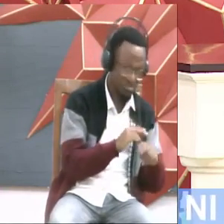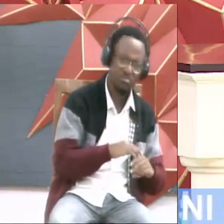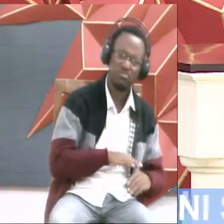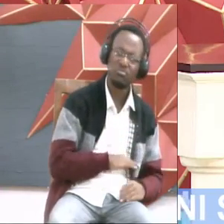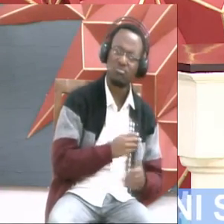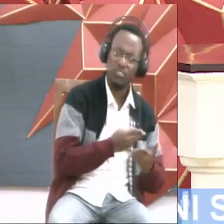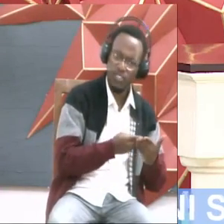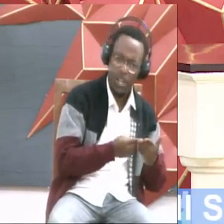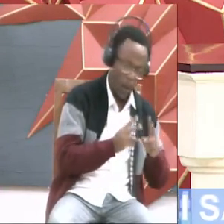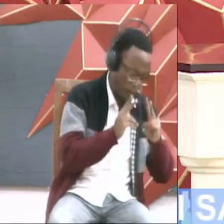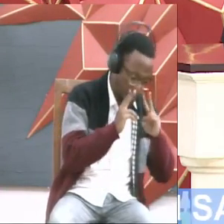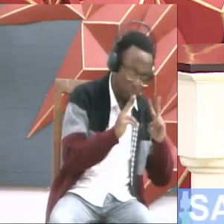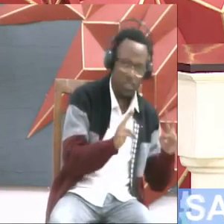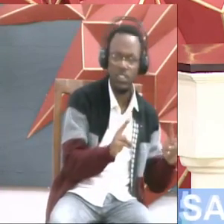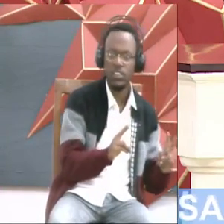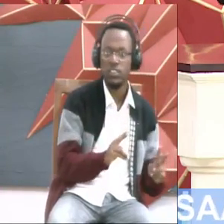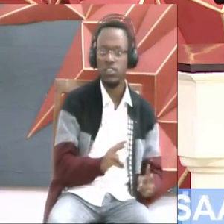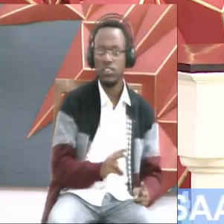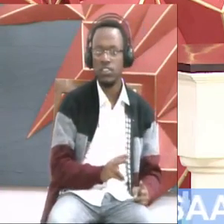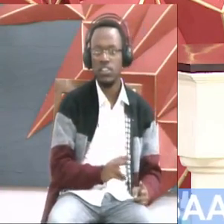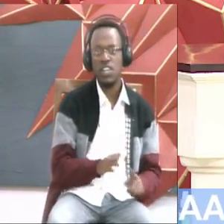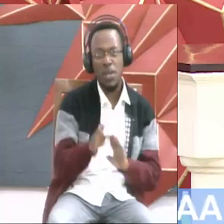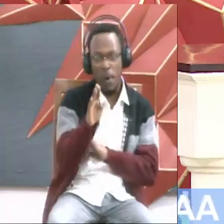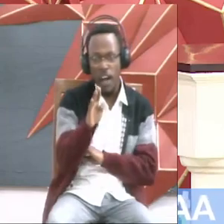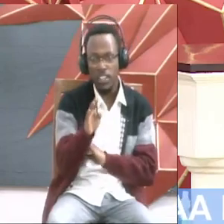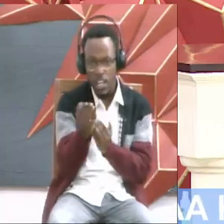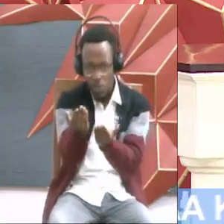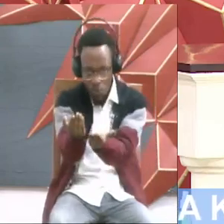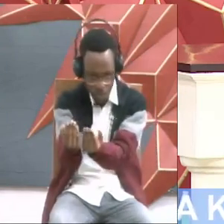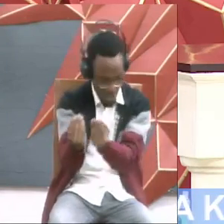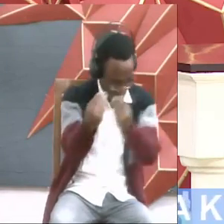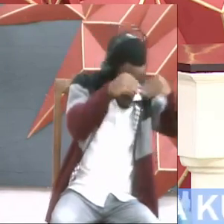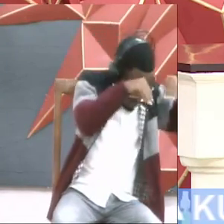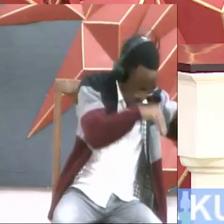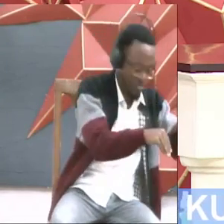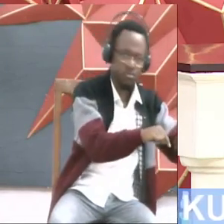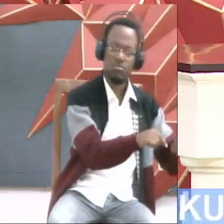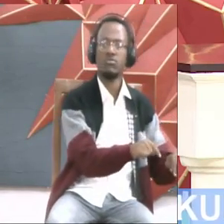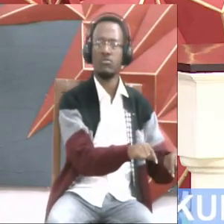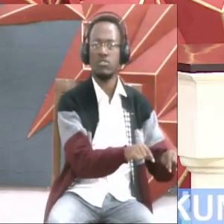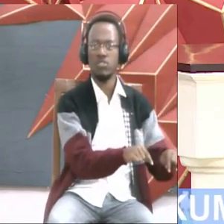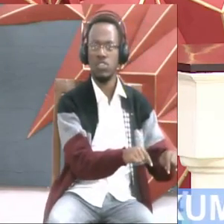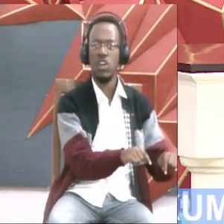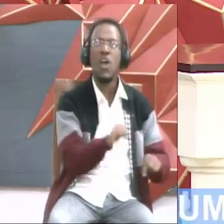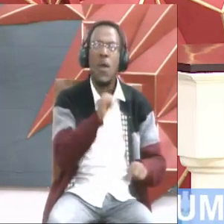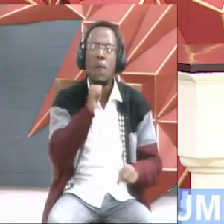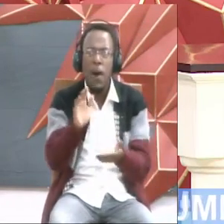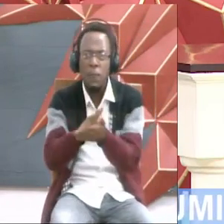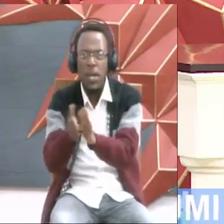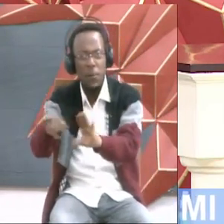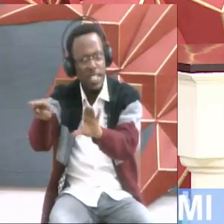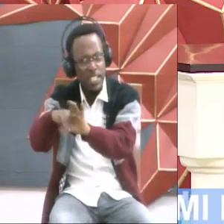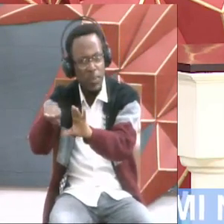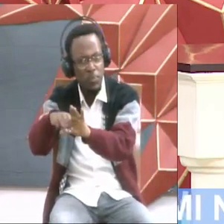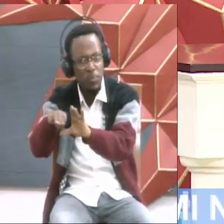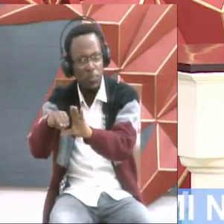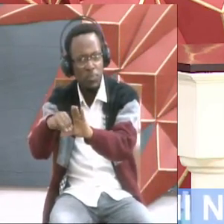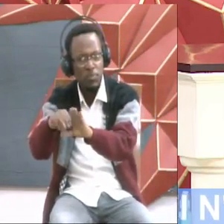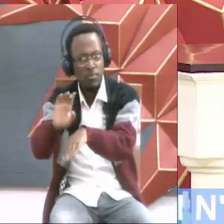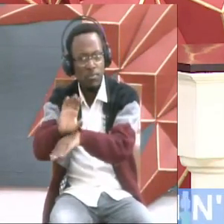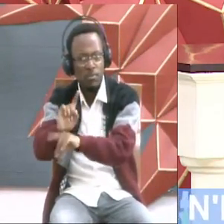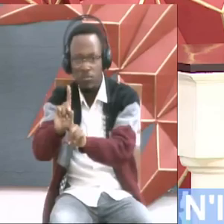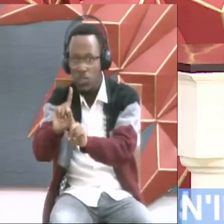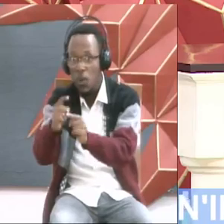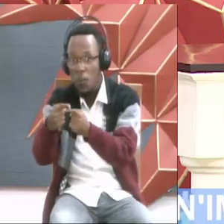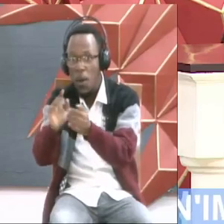byose amen Imana ibibimuriremo nimuba abanywanyi ba assembly me muba abana b'Imana